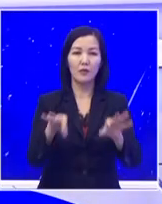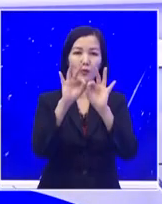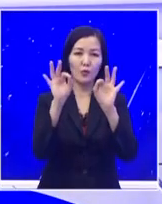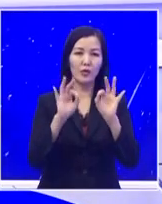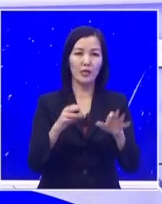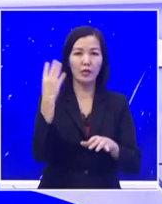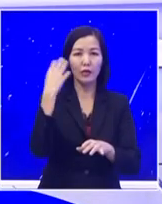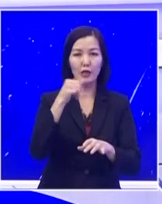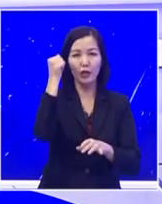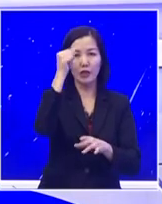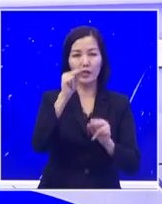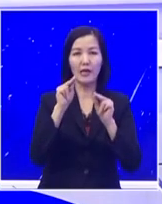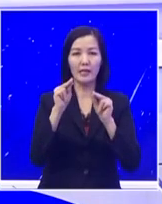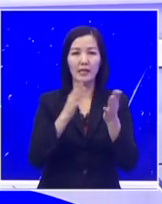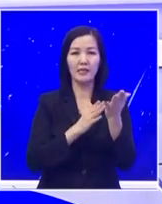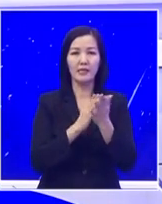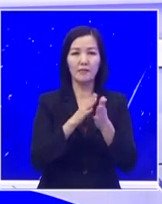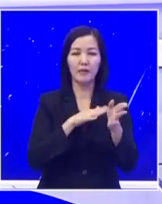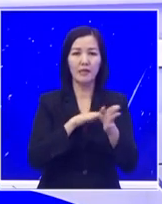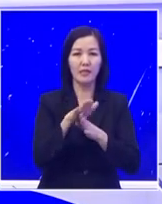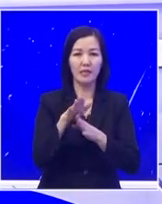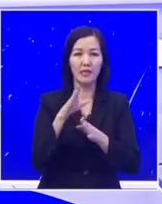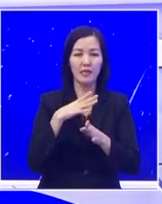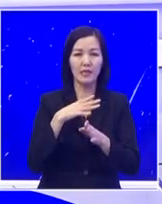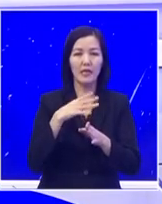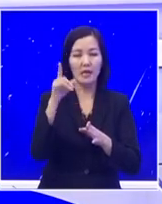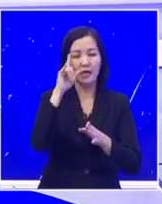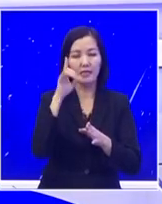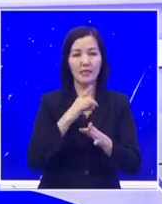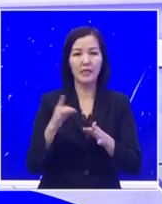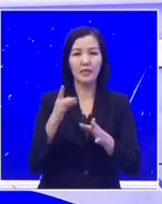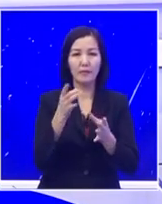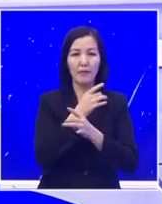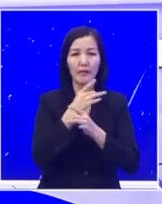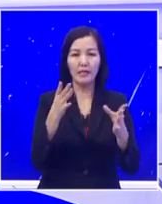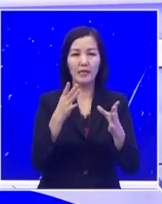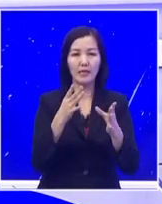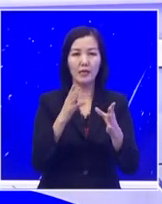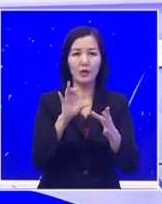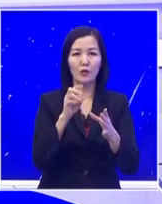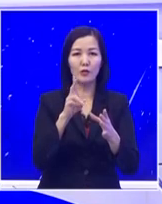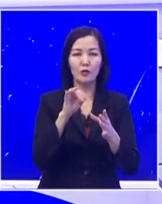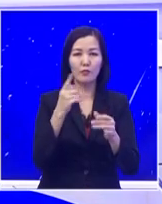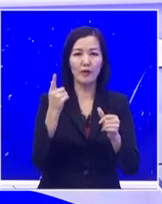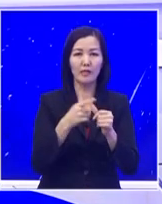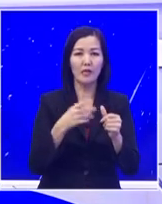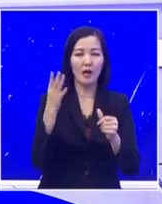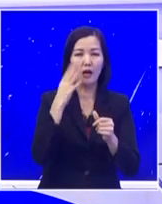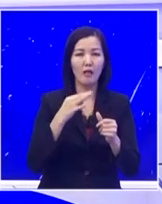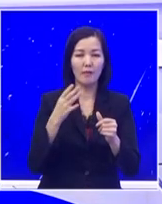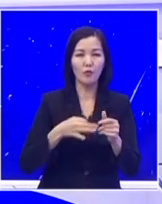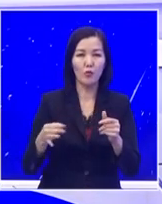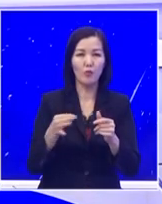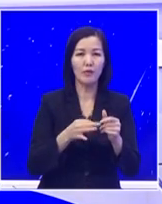Өнерге 40 жыл адал қызмет еткендер, Қазақстан Республикасы мәдениет қайраткерлері, Сүйінбай атындағы Алматы облыстық филармониясының жеке дауыстаған